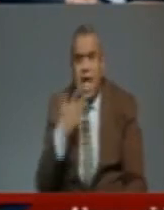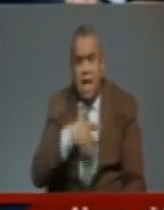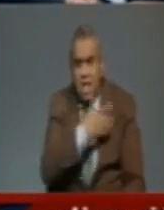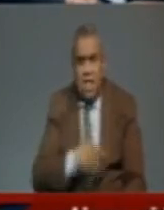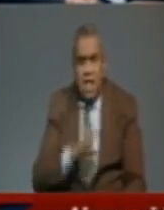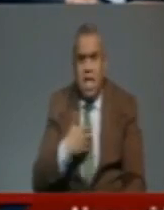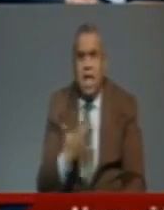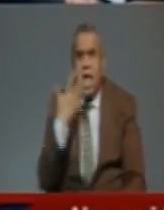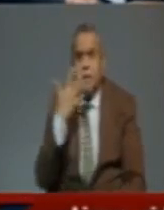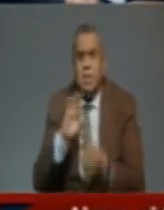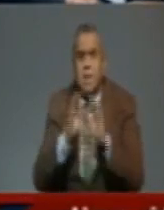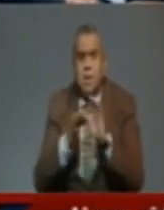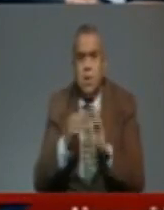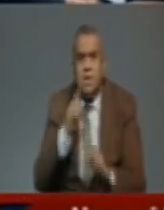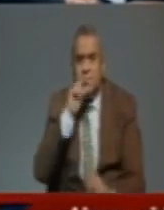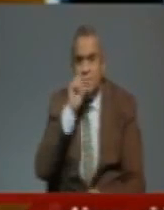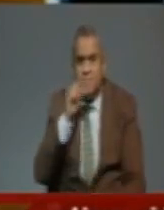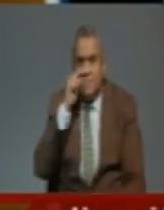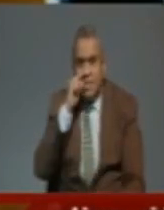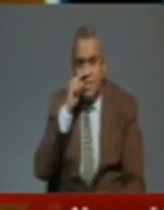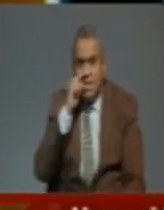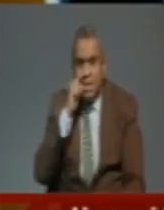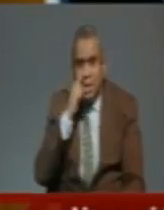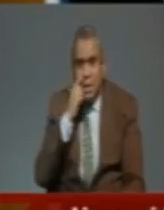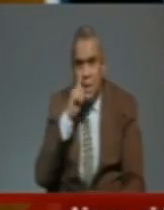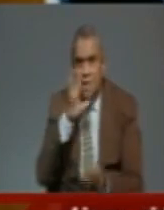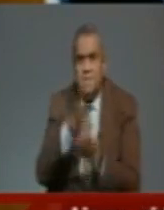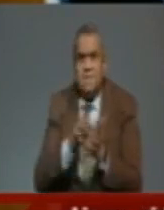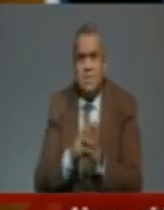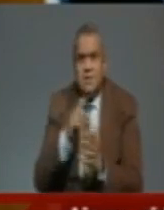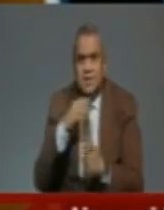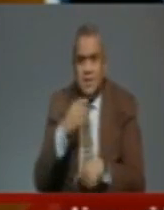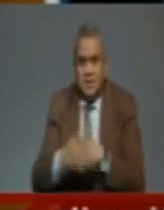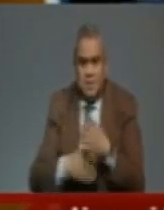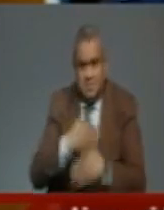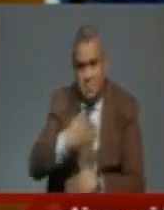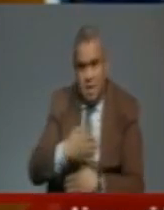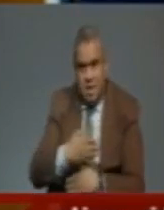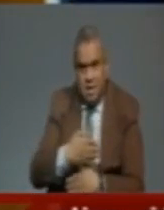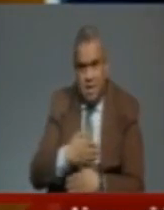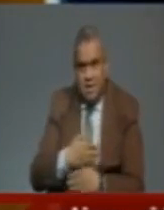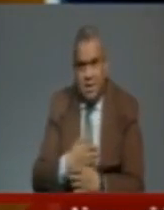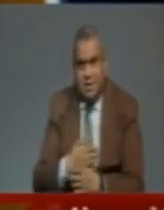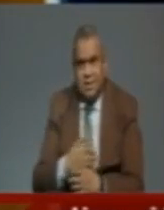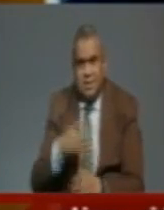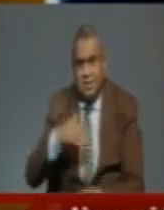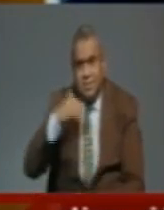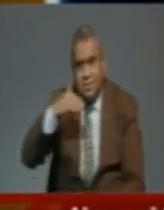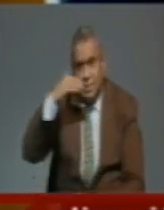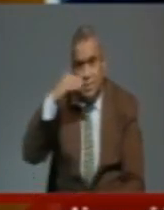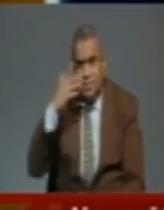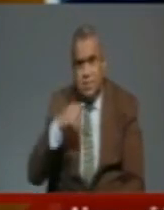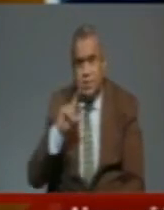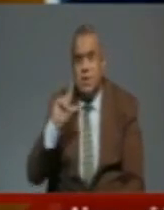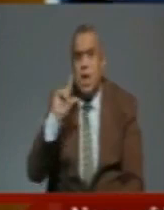الفدان، مش كده كامل ولا نسيت؟ ده في البدايه بدأوا بعد كده طموحهم وسقفهم زاد ل 15 مليون